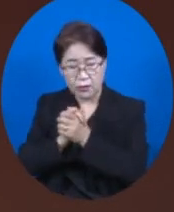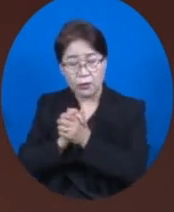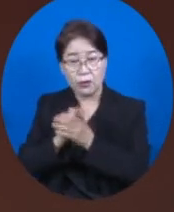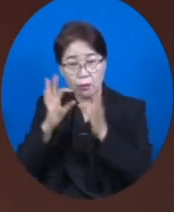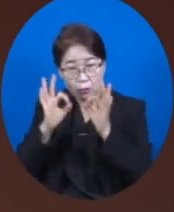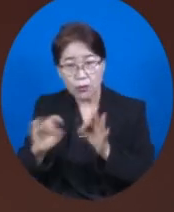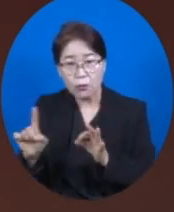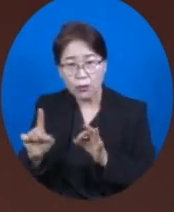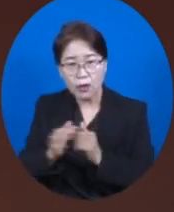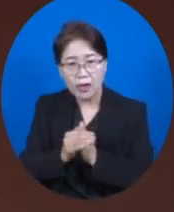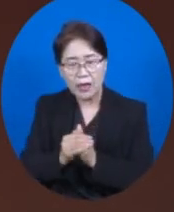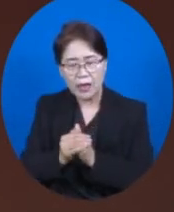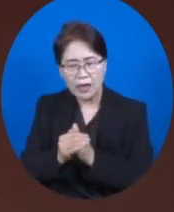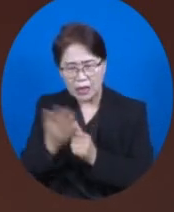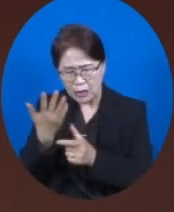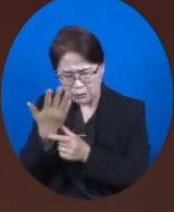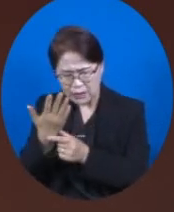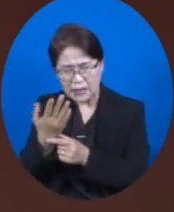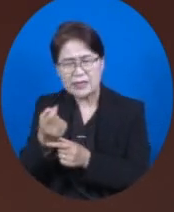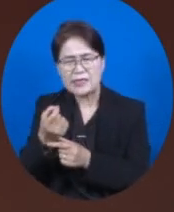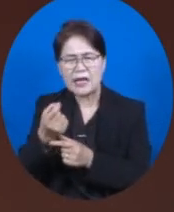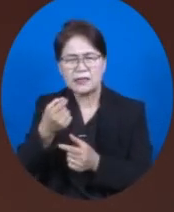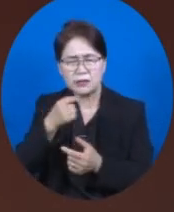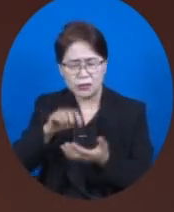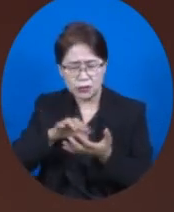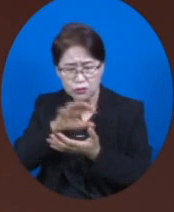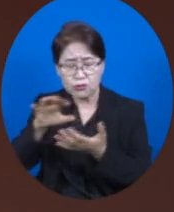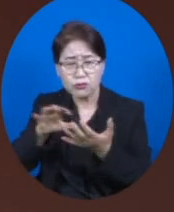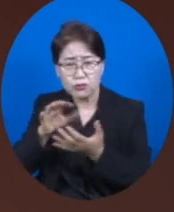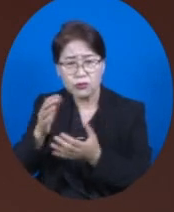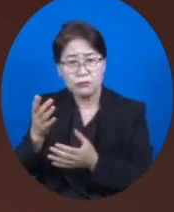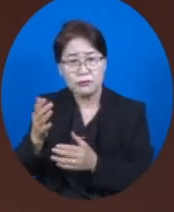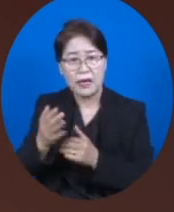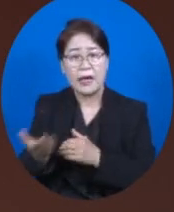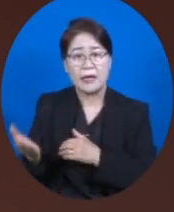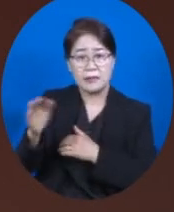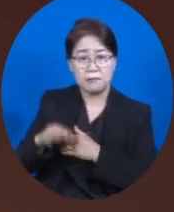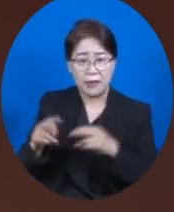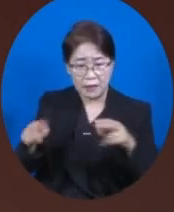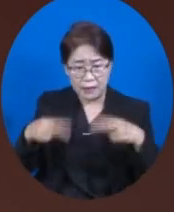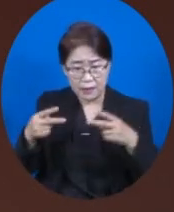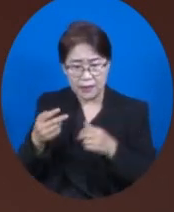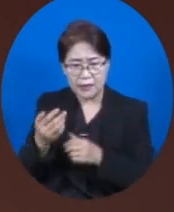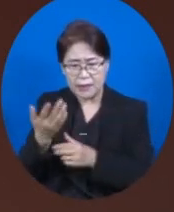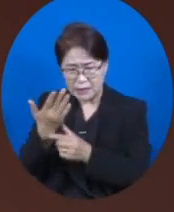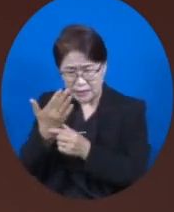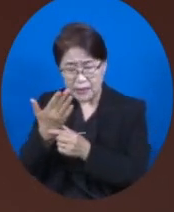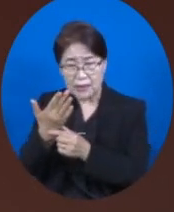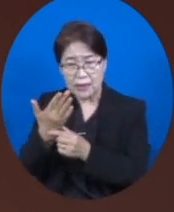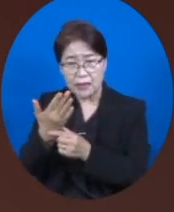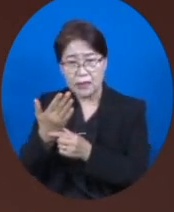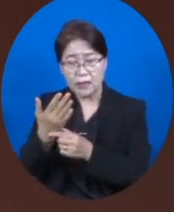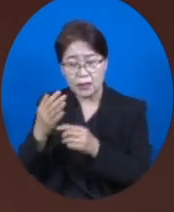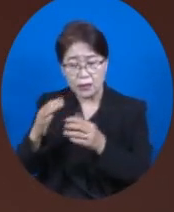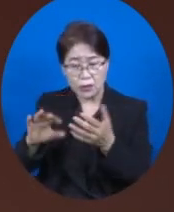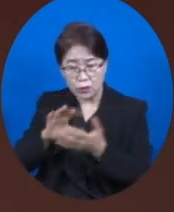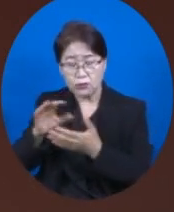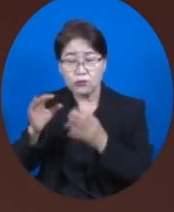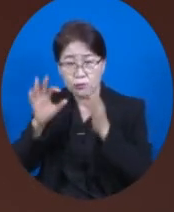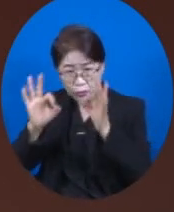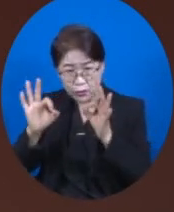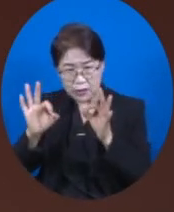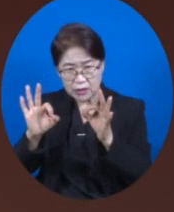것은 손바닥만한 작은 구름이었어요 그렇지만 엘리야는 손바닥만한 구름을 본 것이 아니라